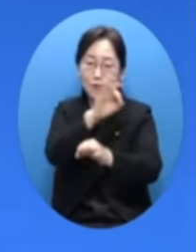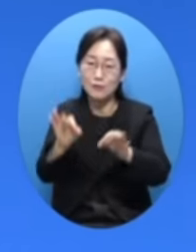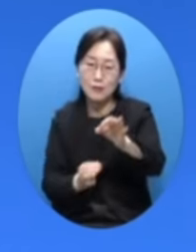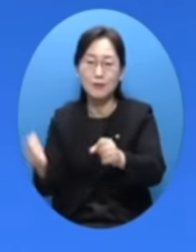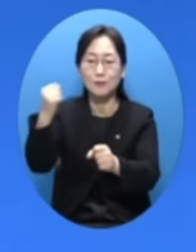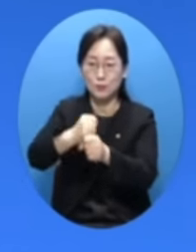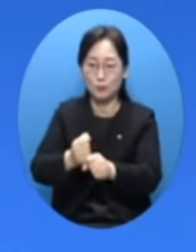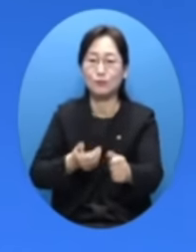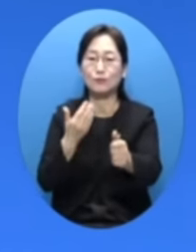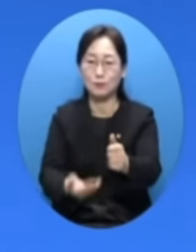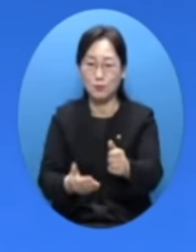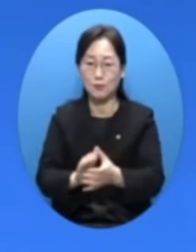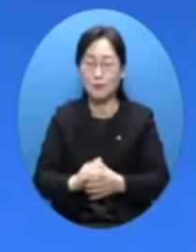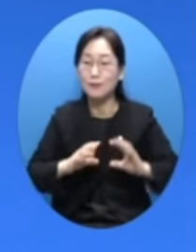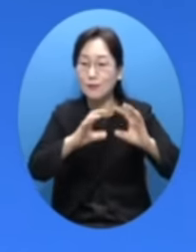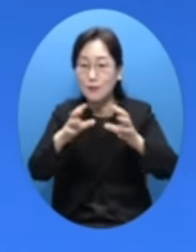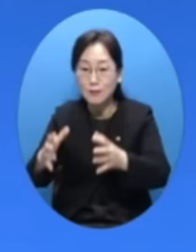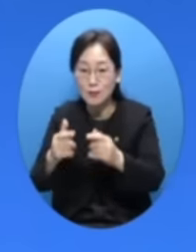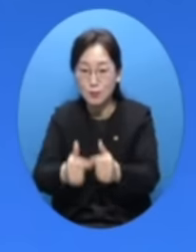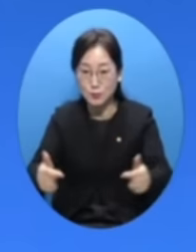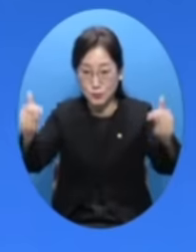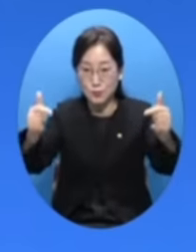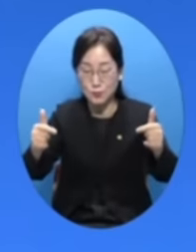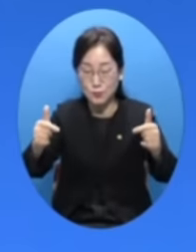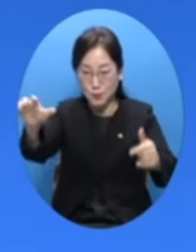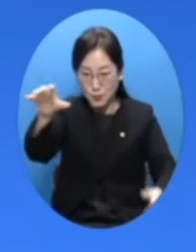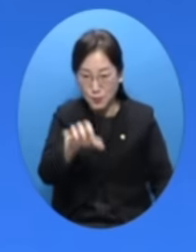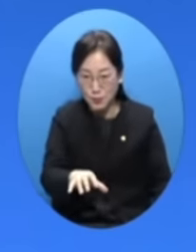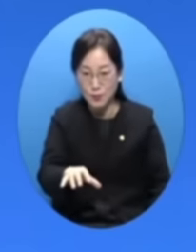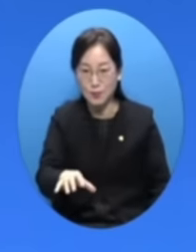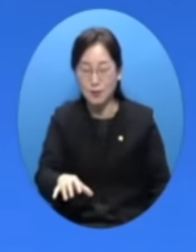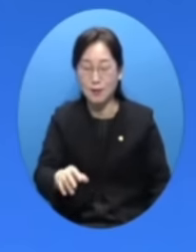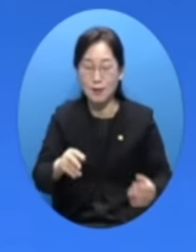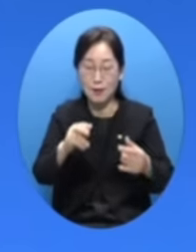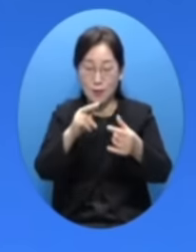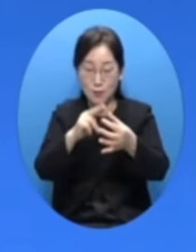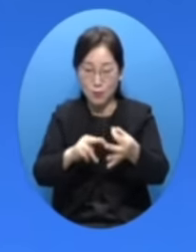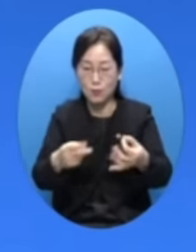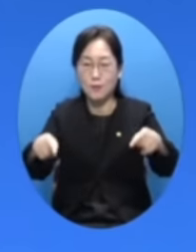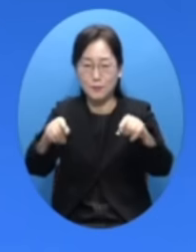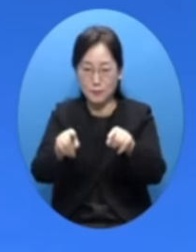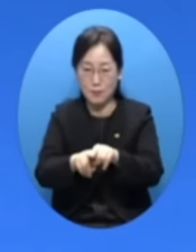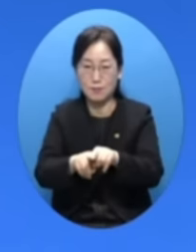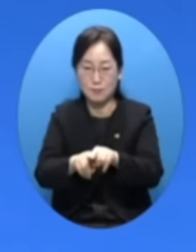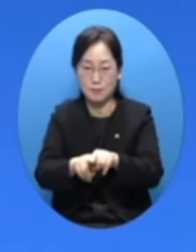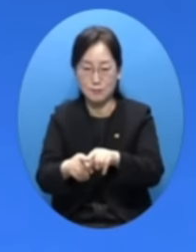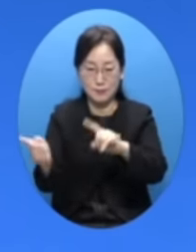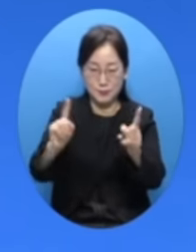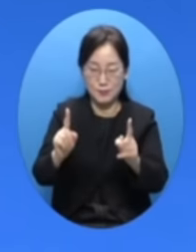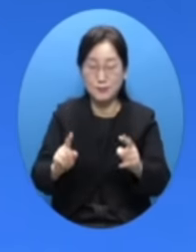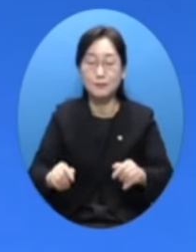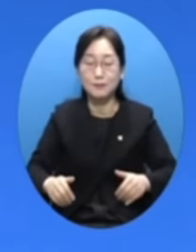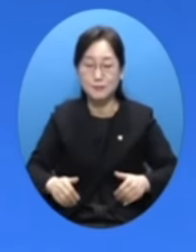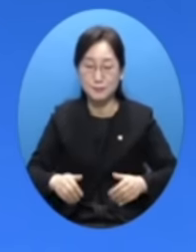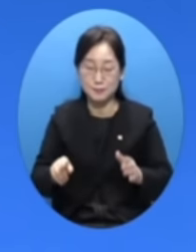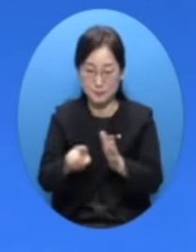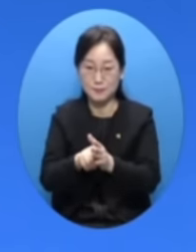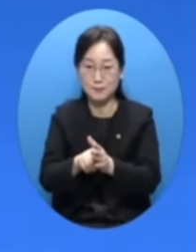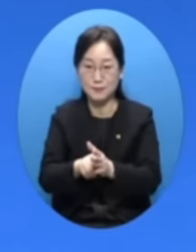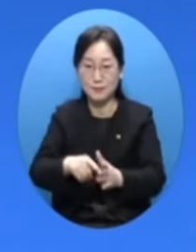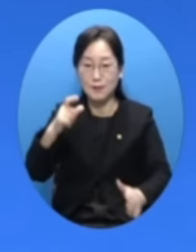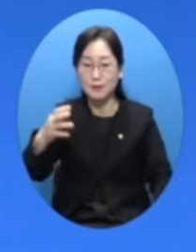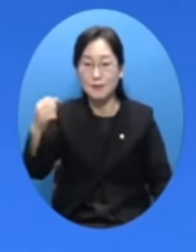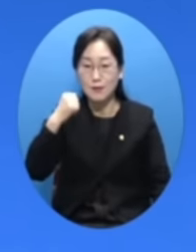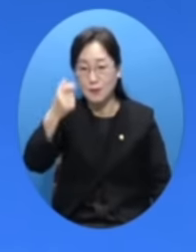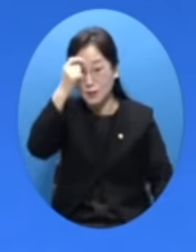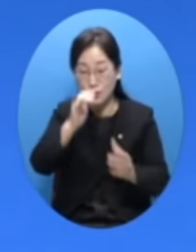만들어주시고 세계적인 부흥의 역사가 우리 한국교회와 함께 일어나게 할 줄로 믿습니다. 강력한 기도